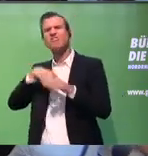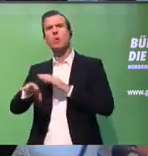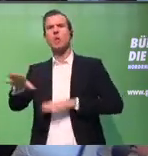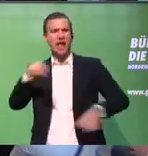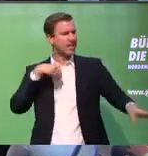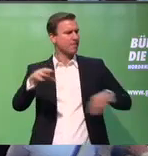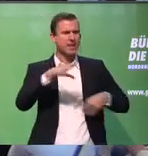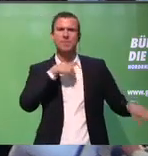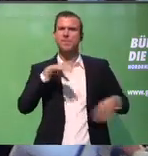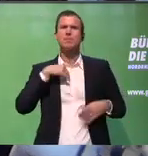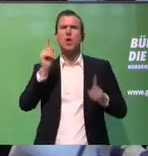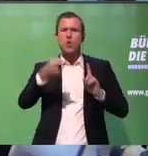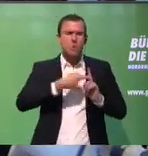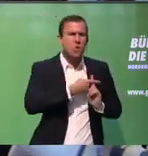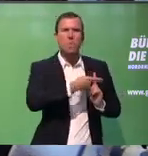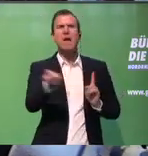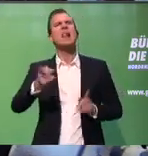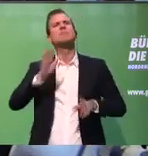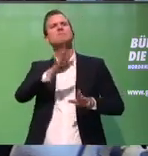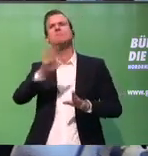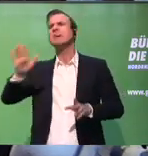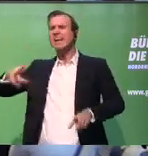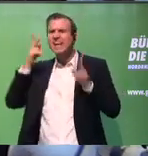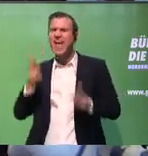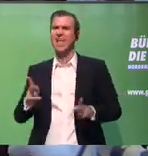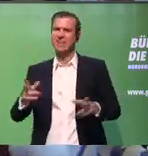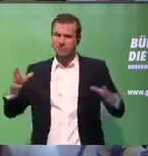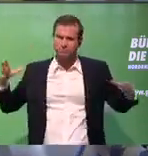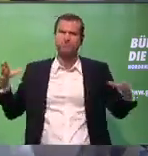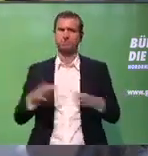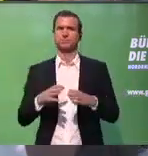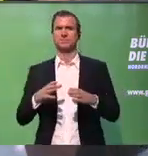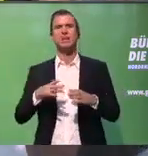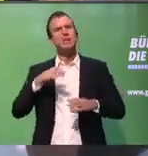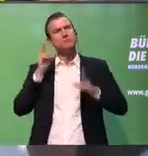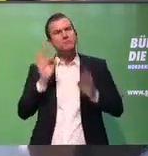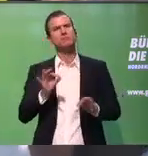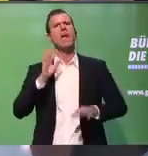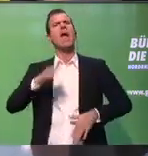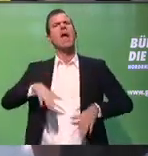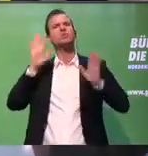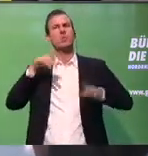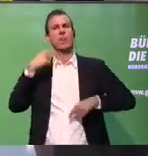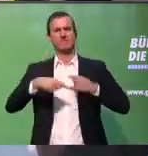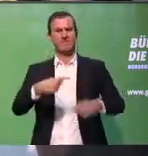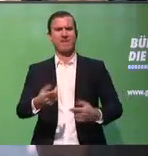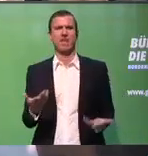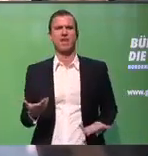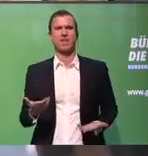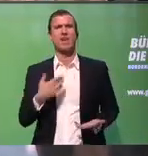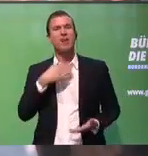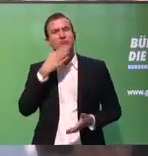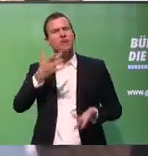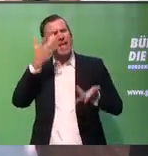sie überall zu ihrem Recht kommen und in ein anständiges Asylverfahren kommen. Und wir wollen